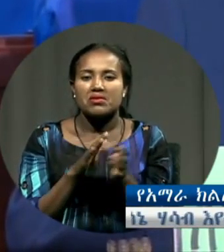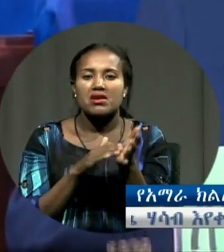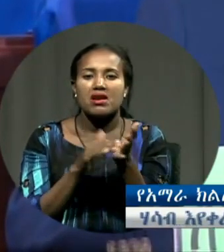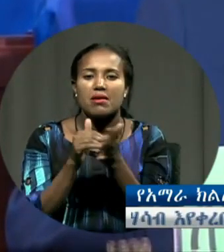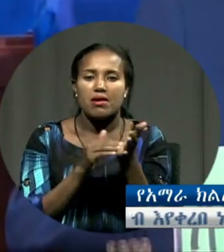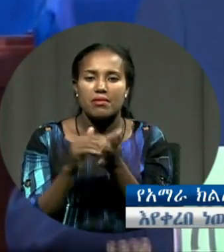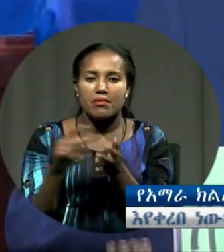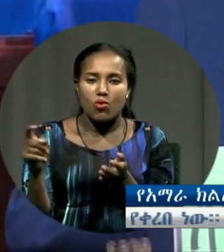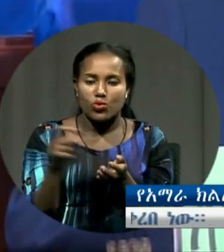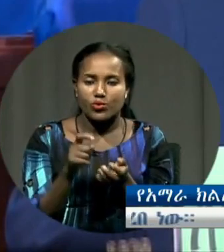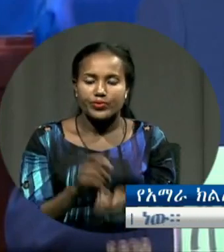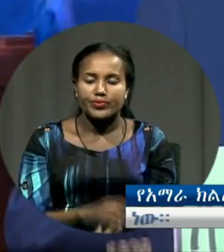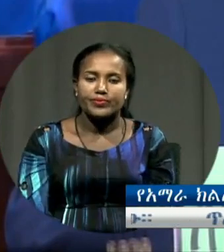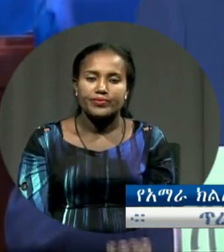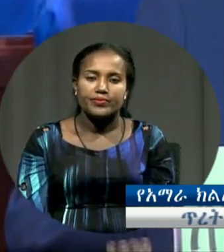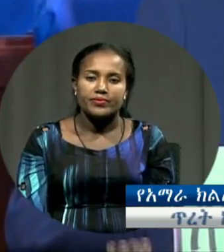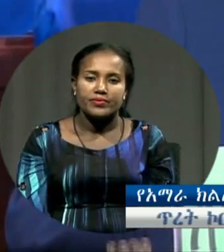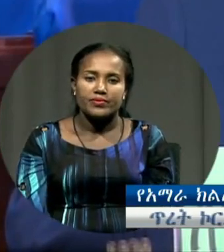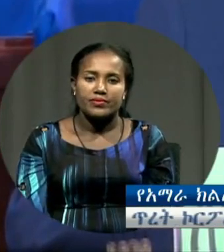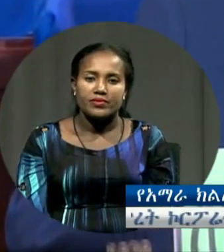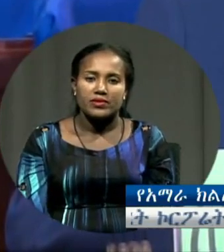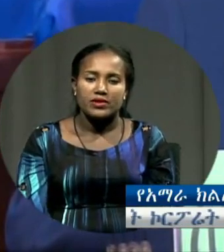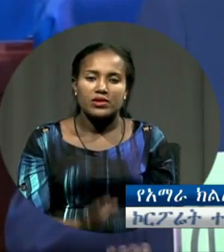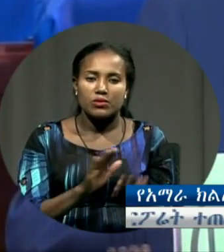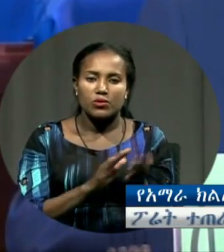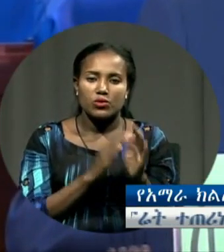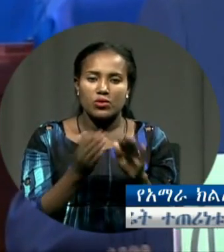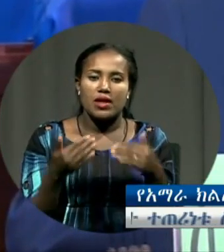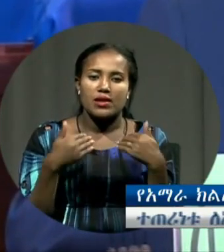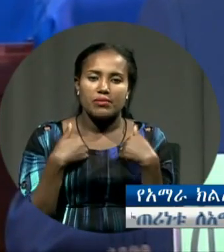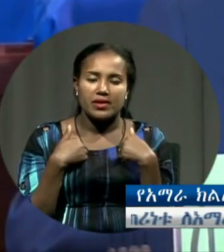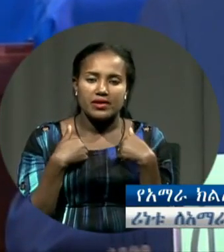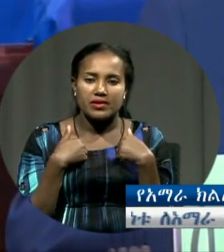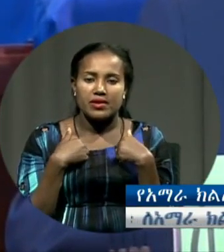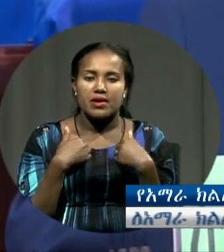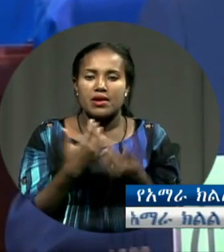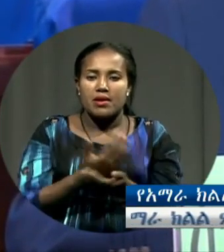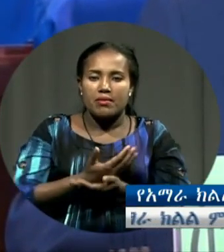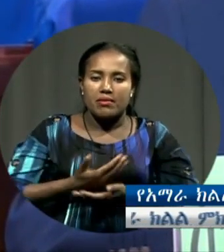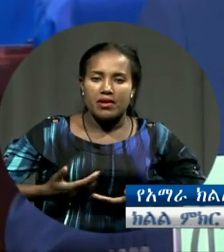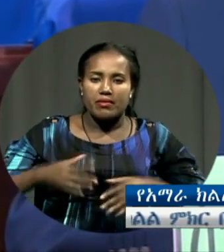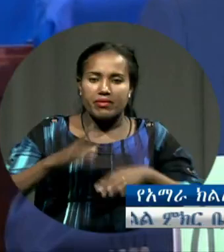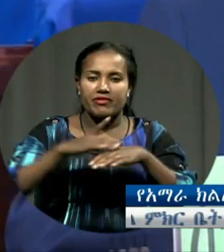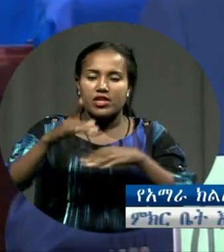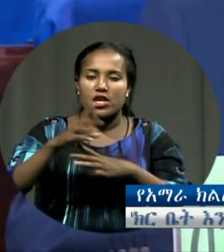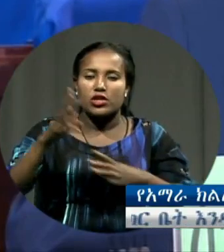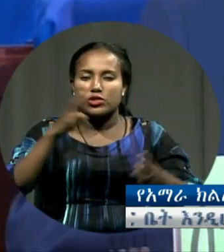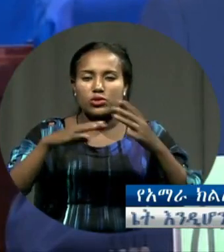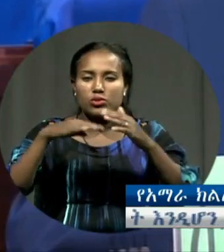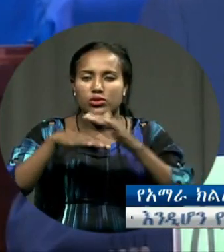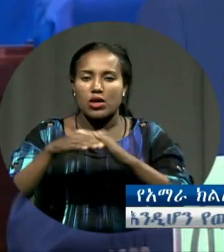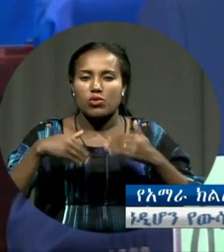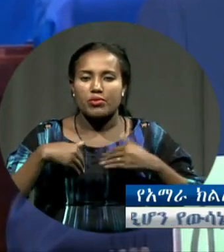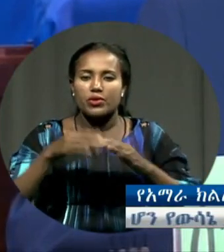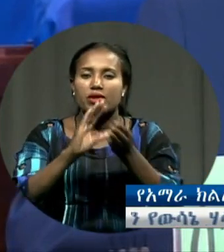የደካማ በመሆኑ እየሞቱ ያሉበት በረሃብ ከፍተኛ ችግር ውስጥ ያሉበት ሁኔታ